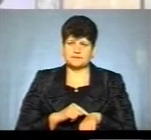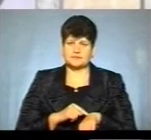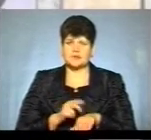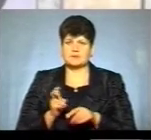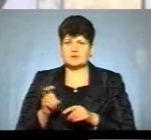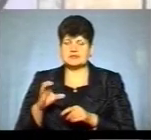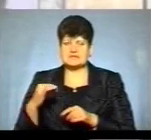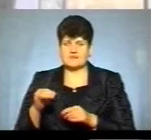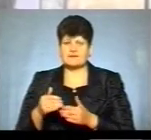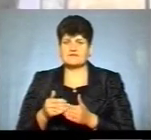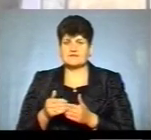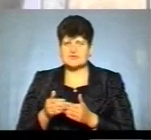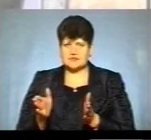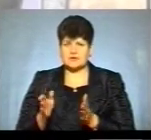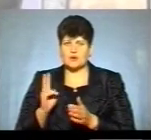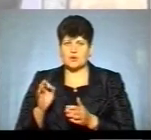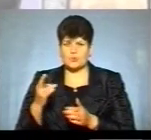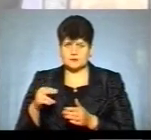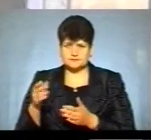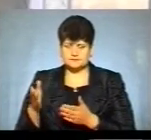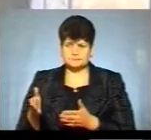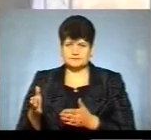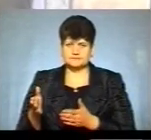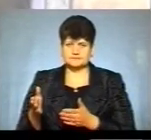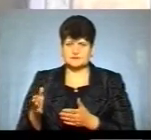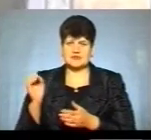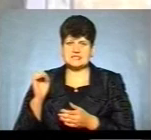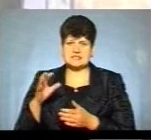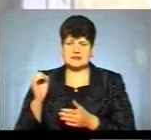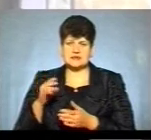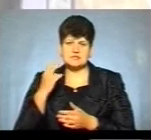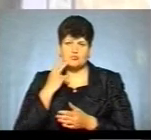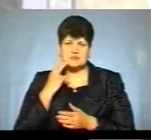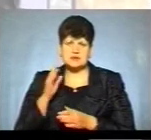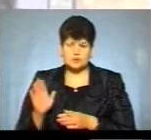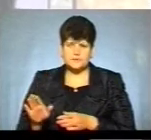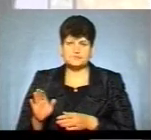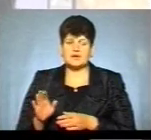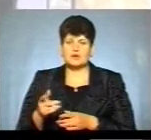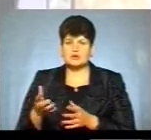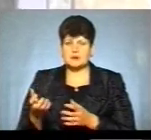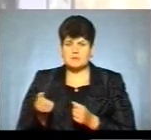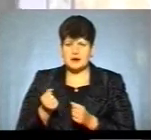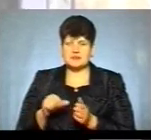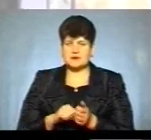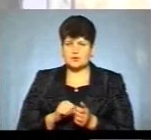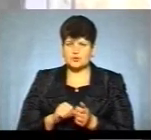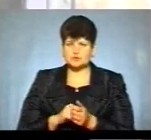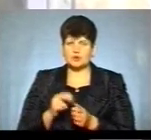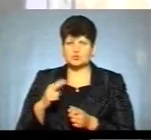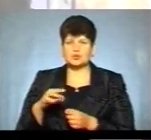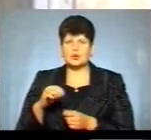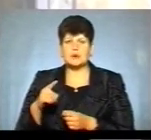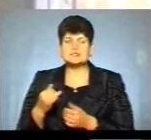до сейфа, відкриваємо фокоду. На сигналізації він стоїть постійно, і тоді забираємо наркотичний препарат, дозу,